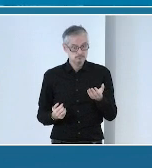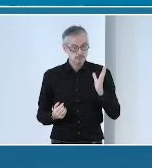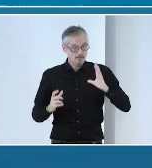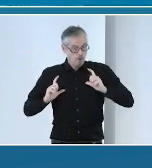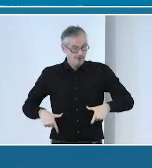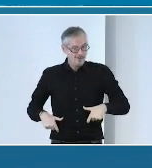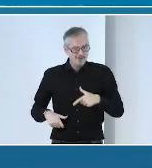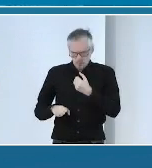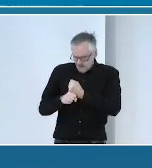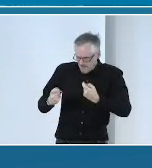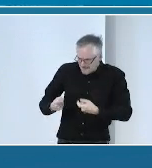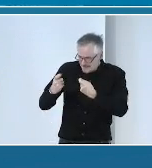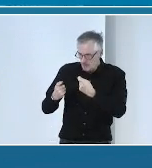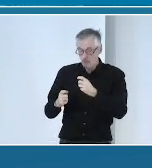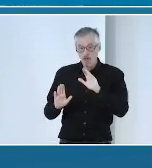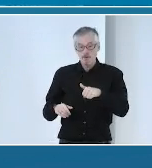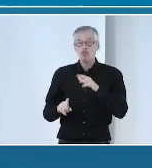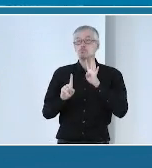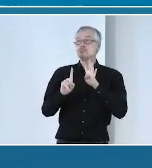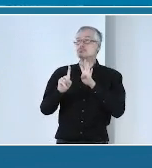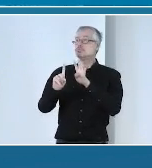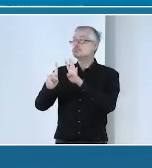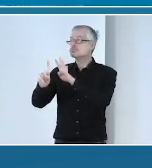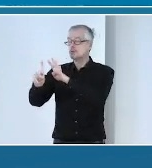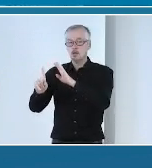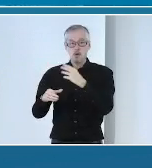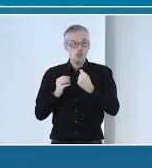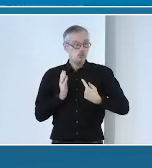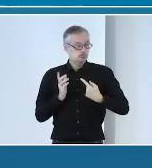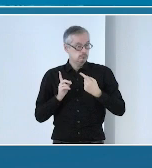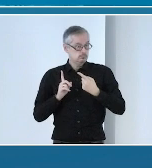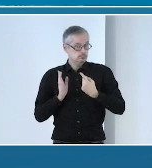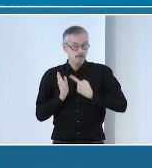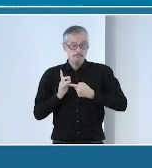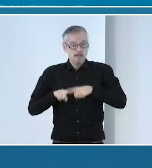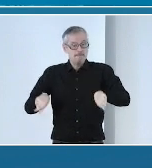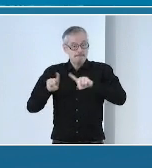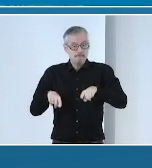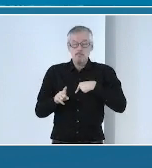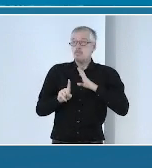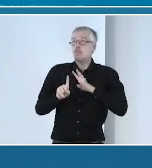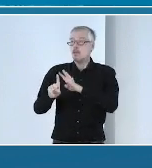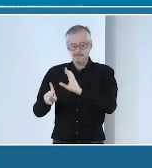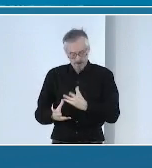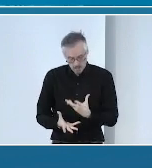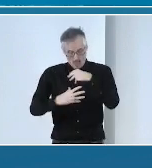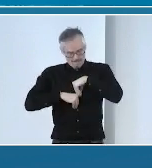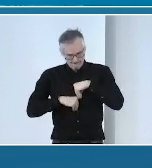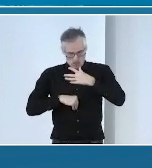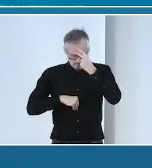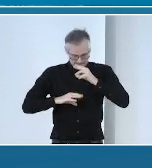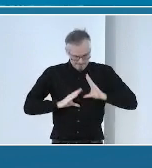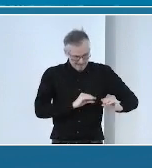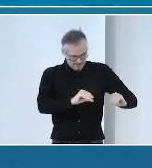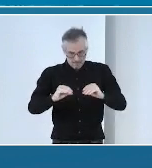de façon non pas instinctive, mais répétitive, sans mémoriser, sans intégrer. Voilà, c'est le mot intégration qui n'était pas lu.